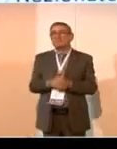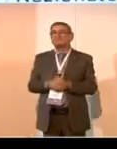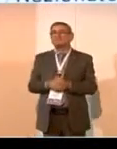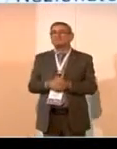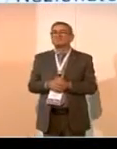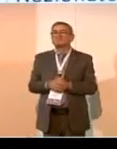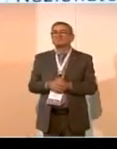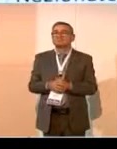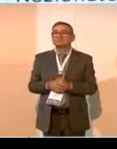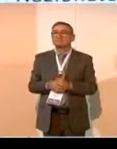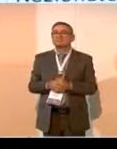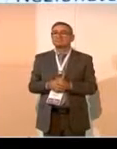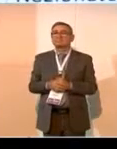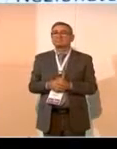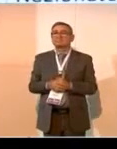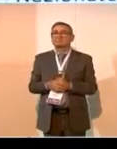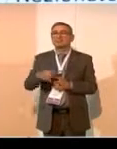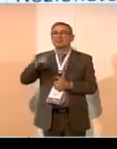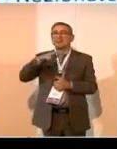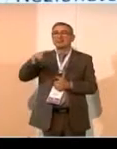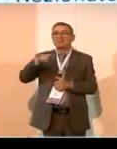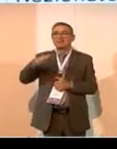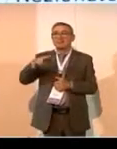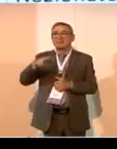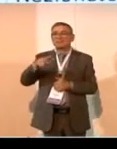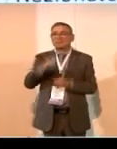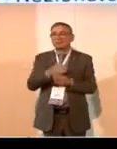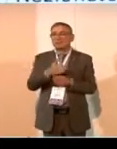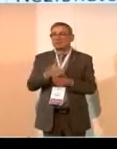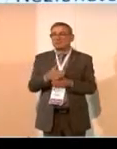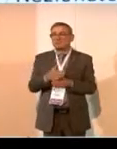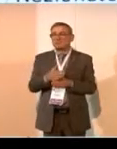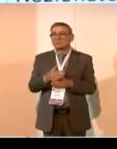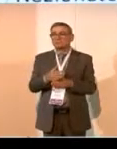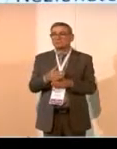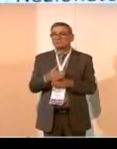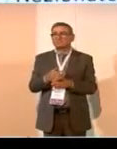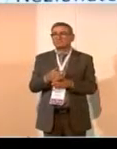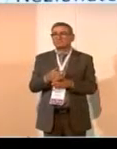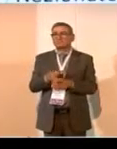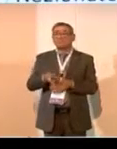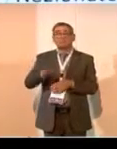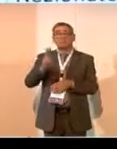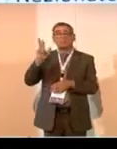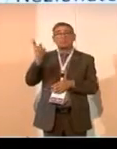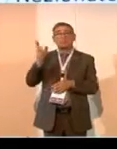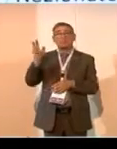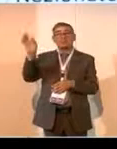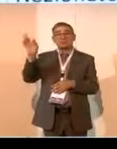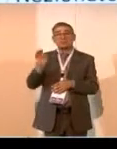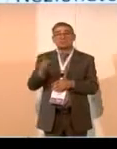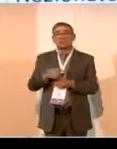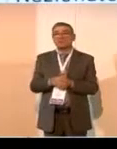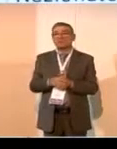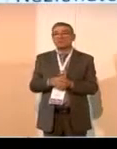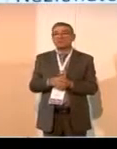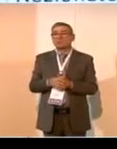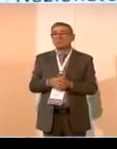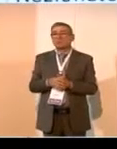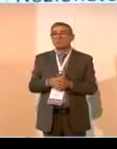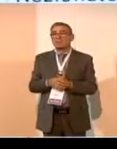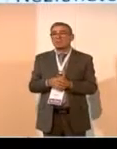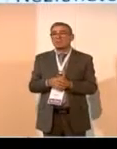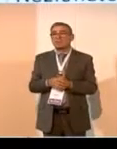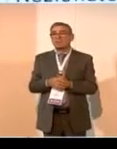In Germania, il terzo partito con più del 13% è un partito